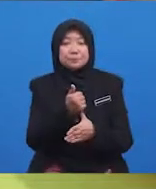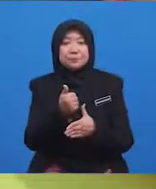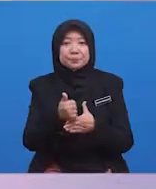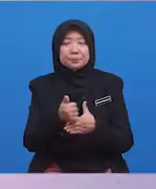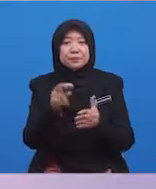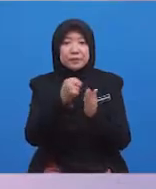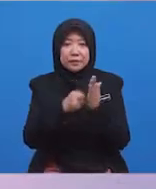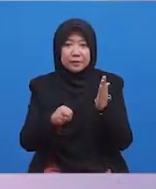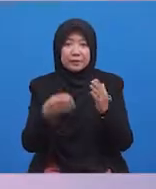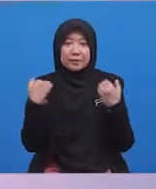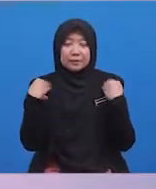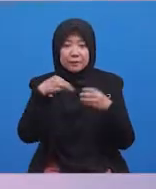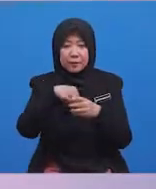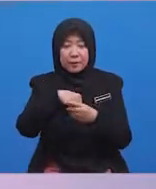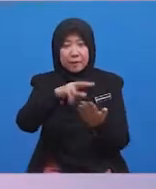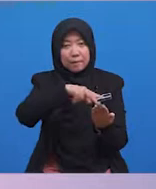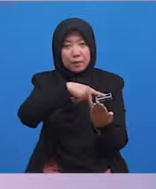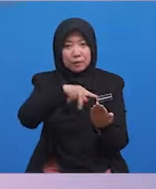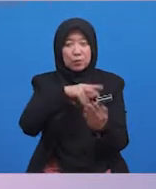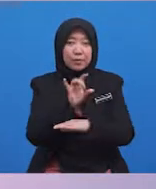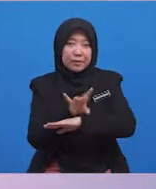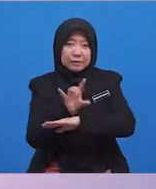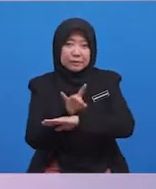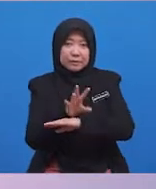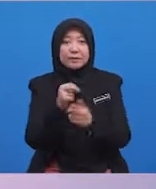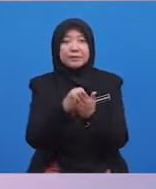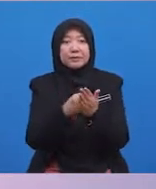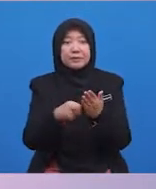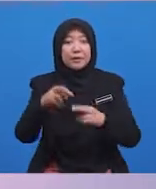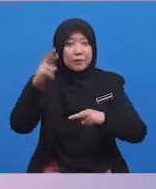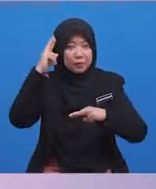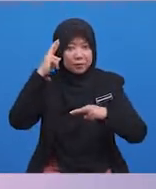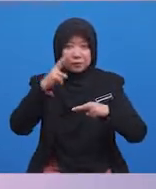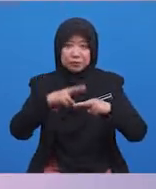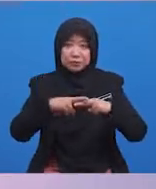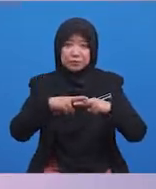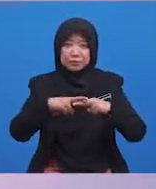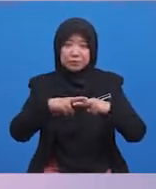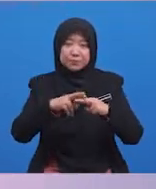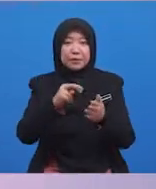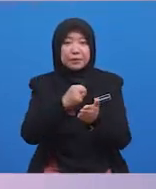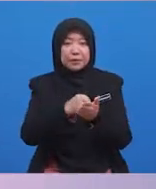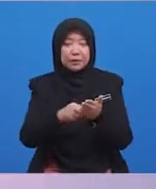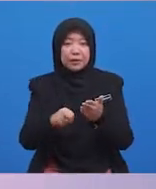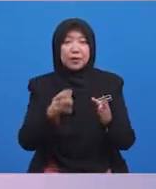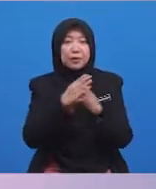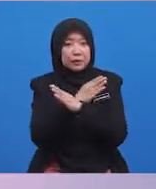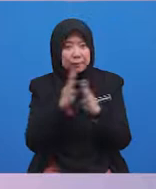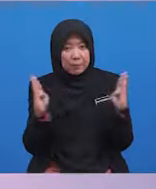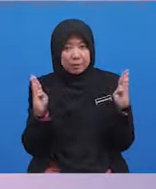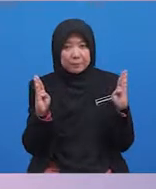Antara nilai yang terdapat dalam pantun nasihat ialah nilai rasional, nilai